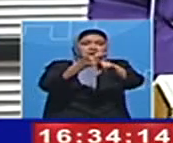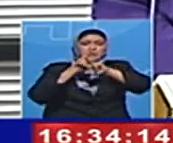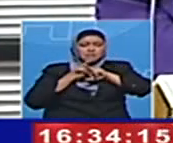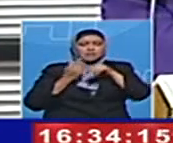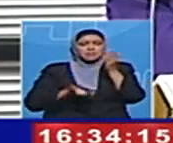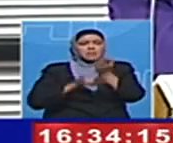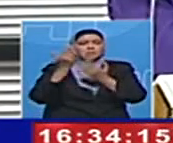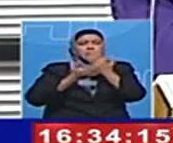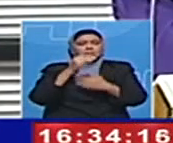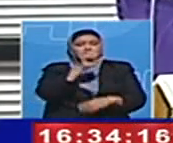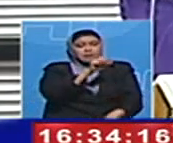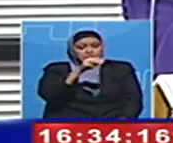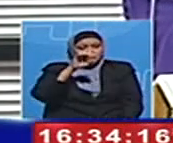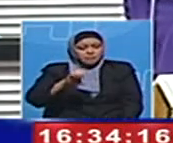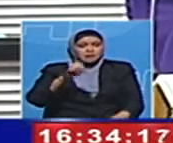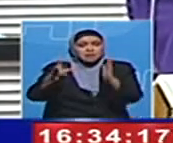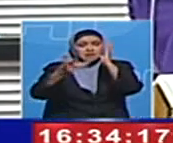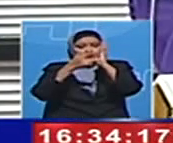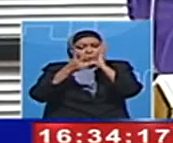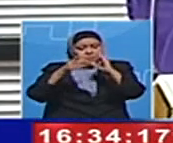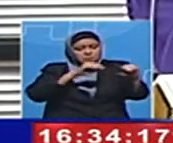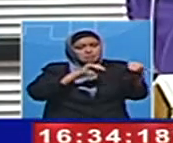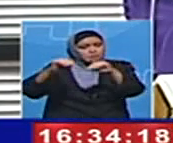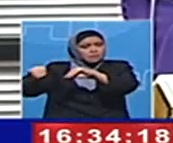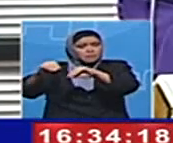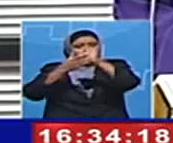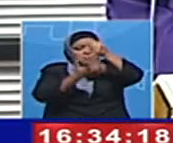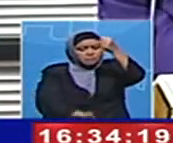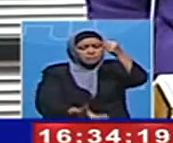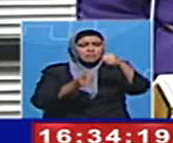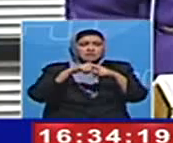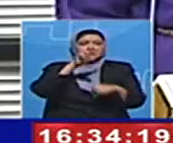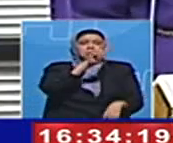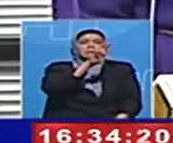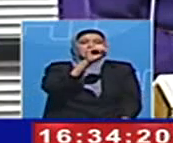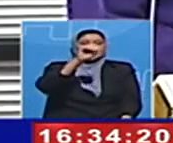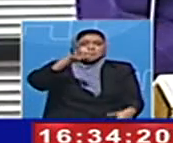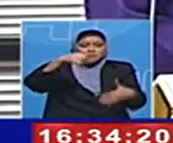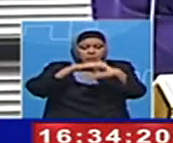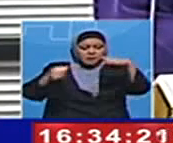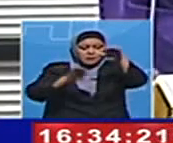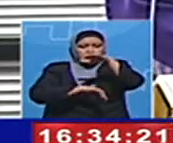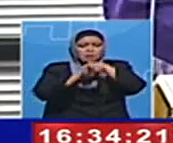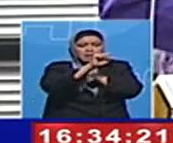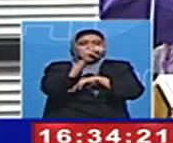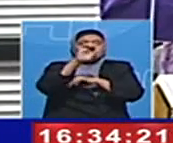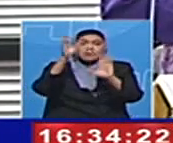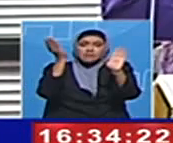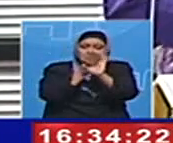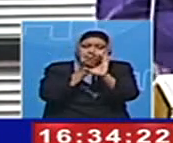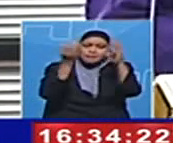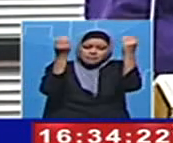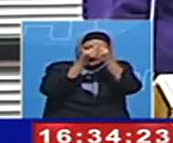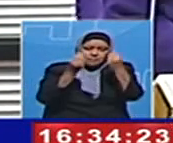SME technology transformation fund berjumlah rm200 juta di bawah SME Bank kepada kadar